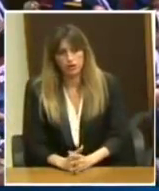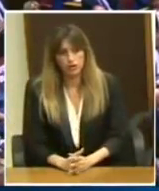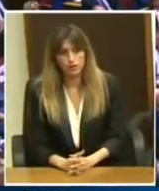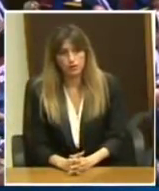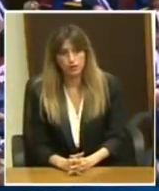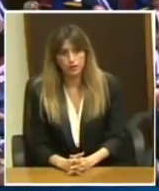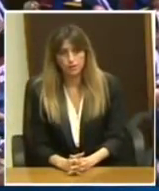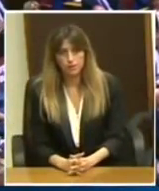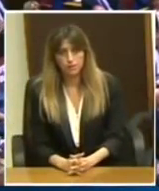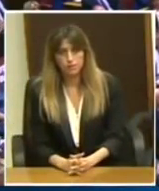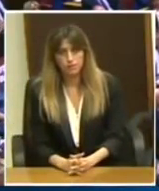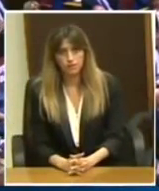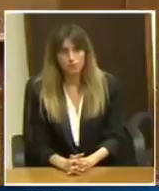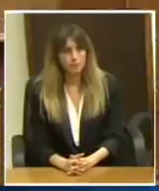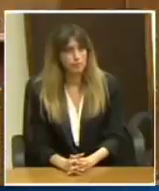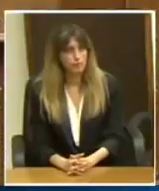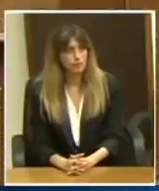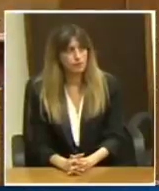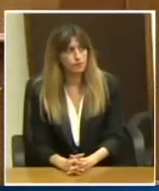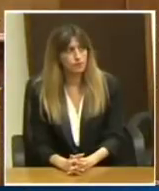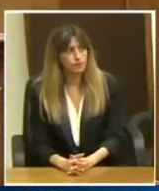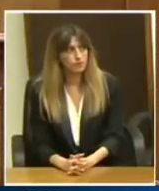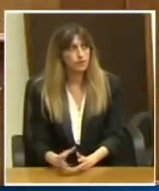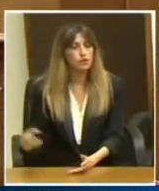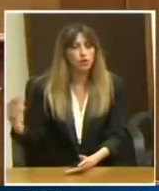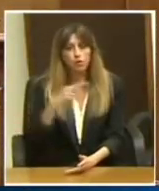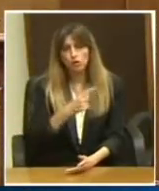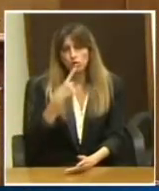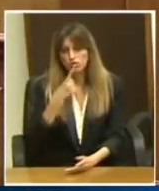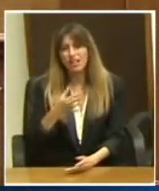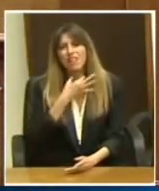ορθόν να μπούμε και σε μια διελκυστίδα τώρα με αυτά τα επιχείρηματα.